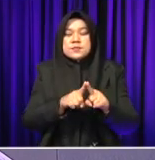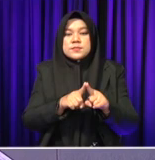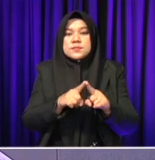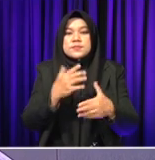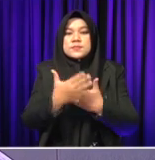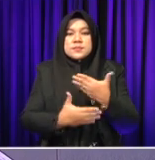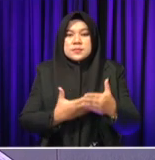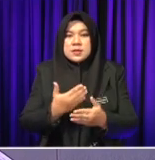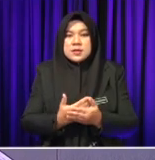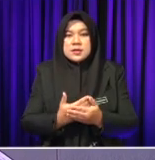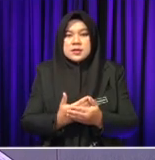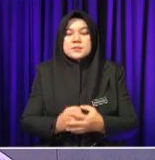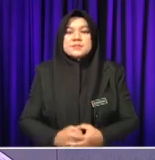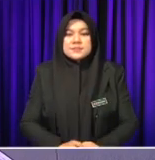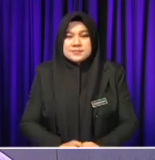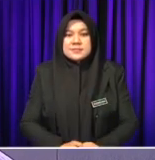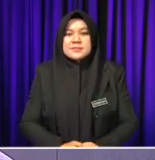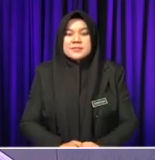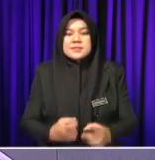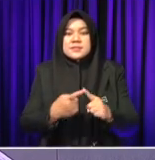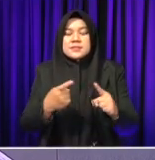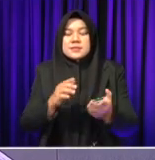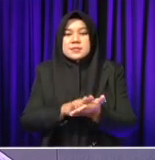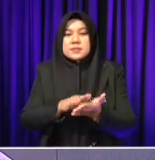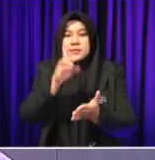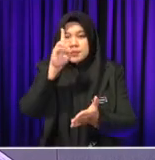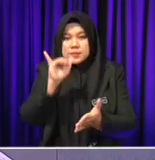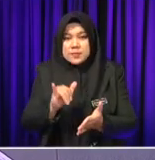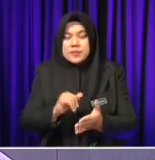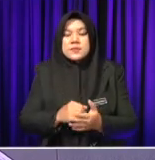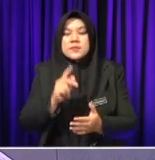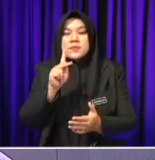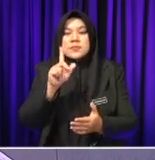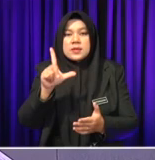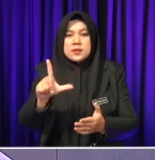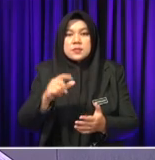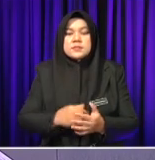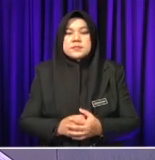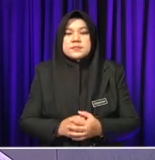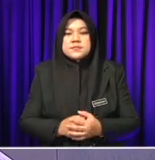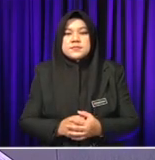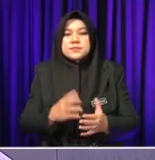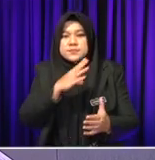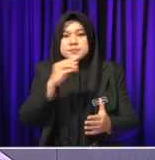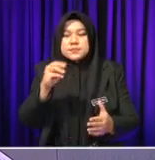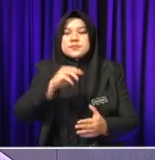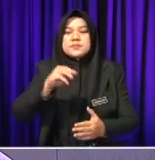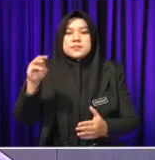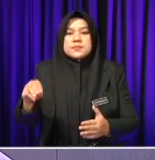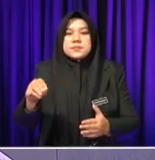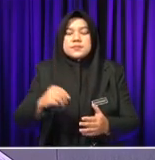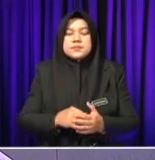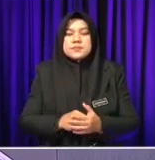isyarat kita Cikgu dari SMK dat Ibrahim yaak Kampung Batua lumpur dan murid-murid dari